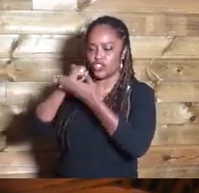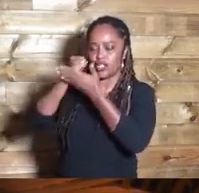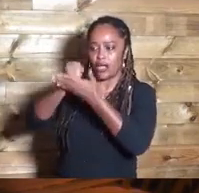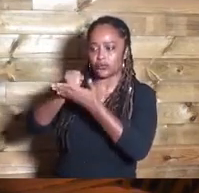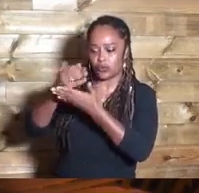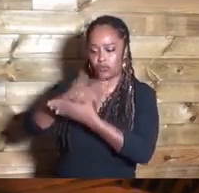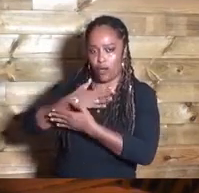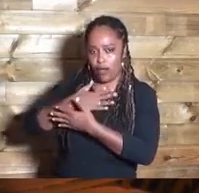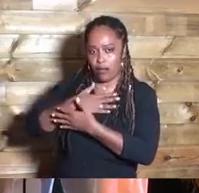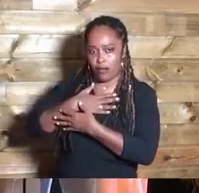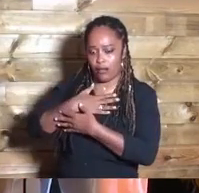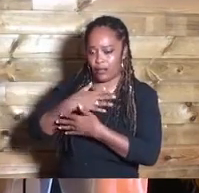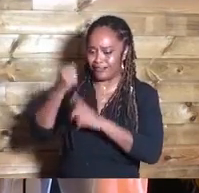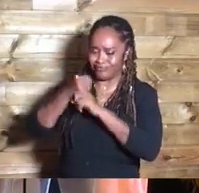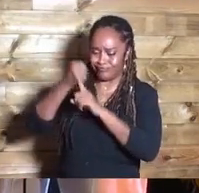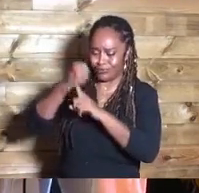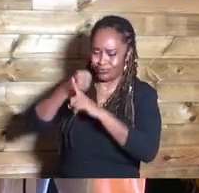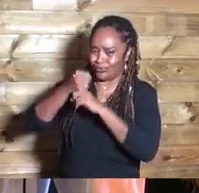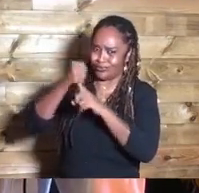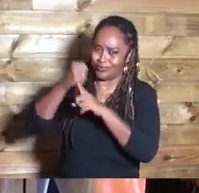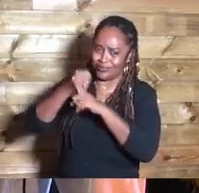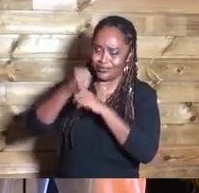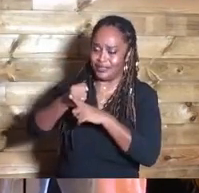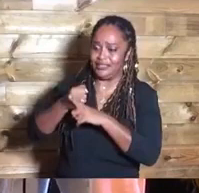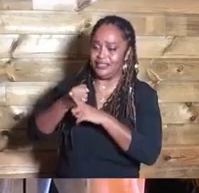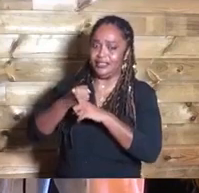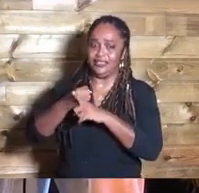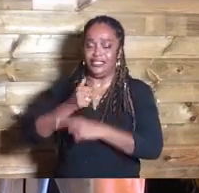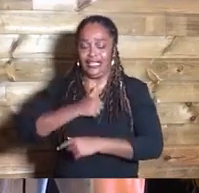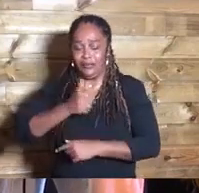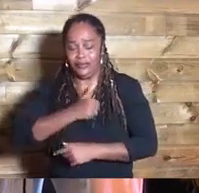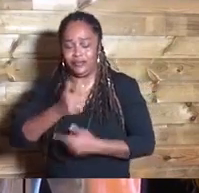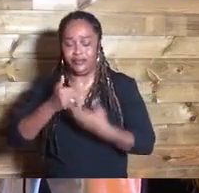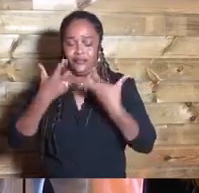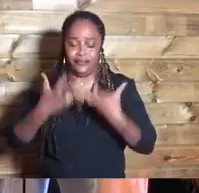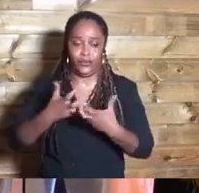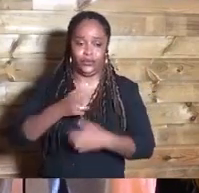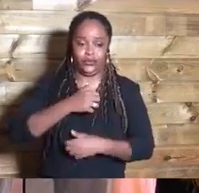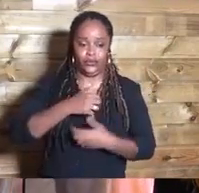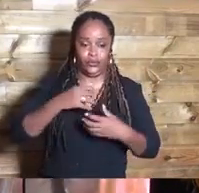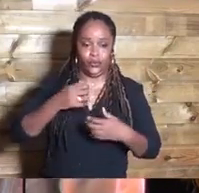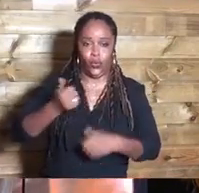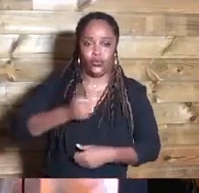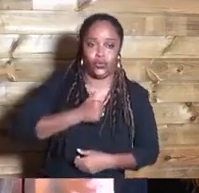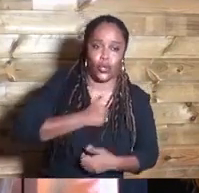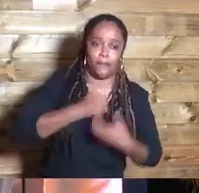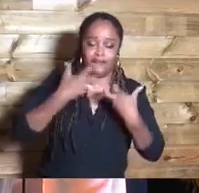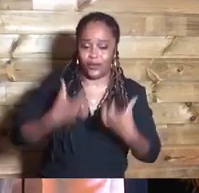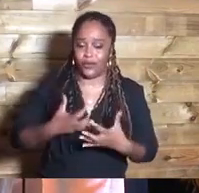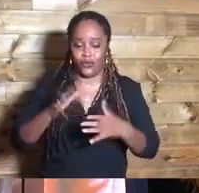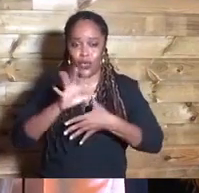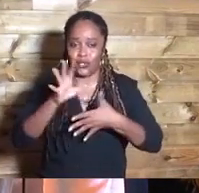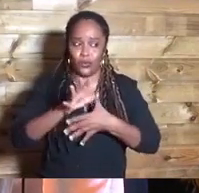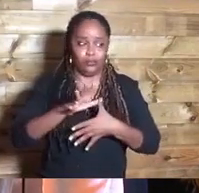pour l'indépendance, parce que nous voulons que c'est mot d'ordre là ça qui permet de nous regrouper le maximum pour le